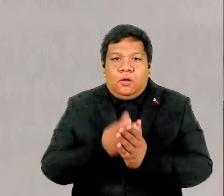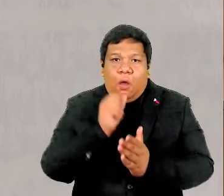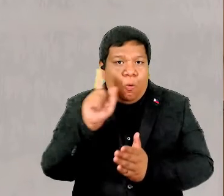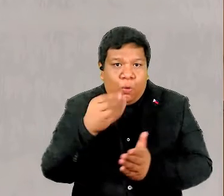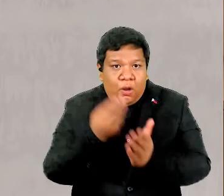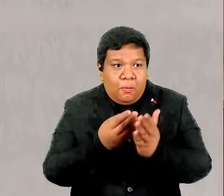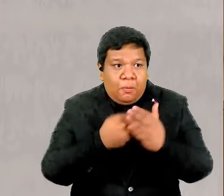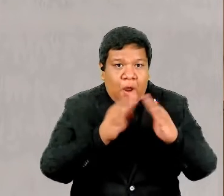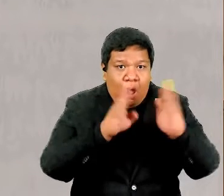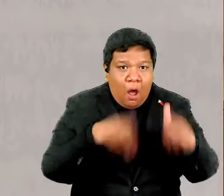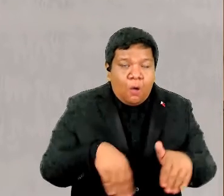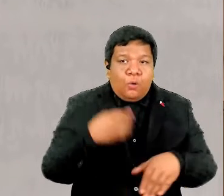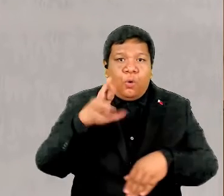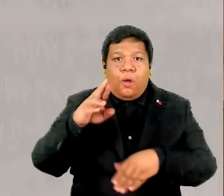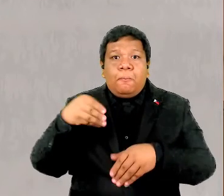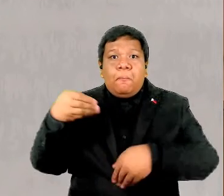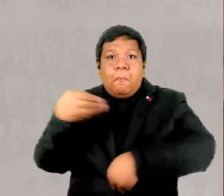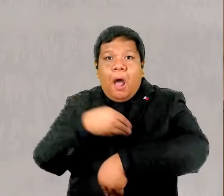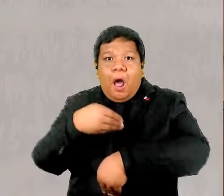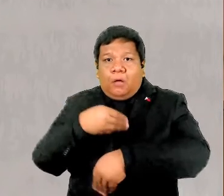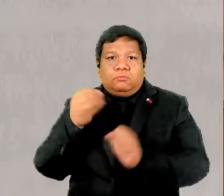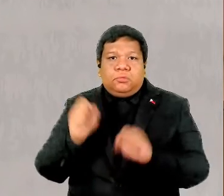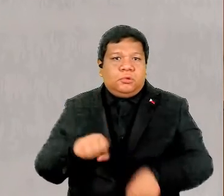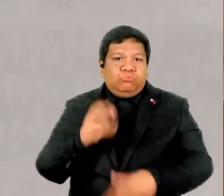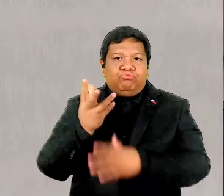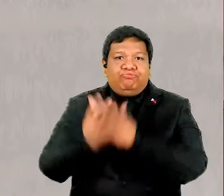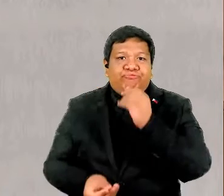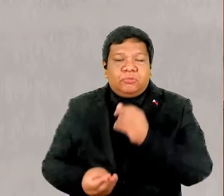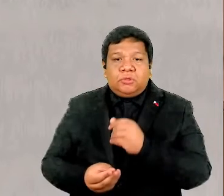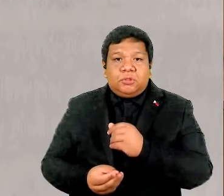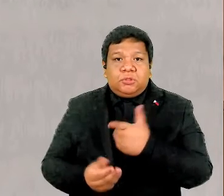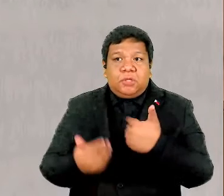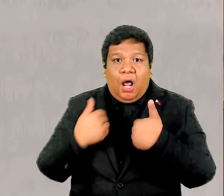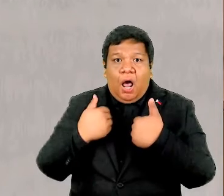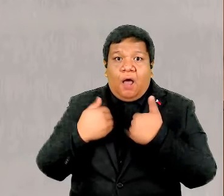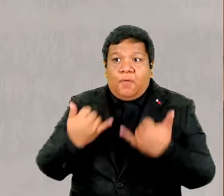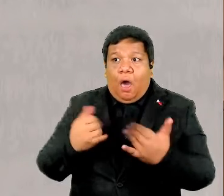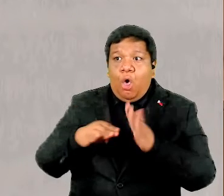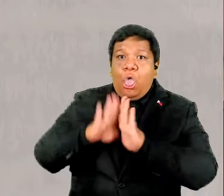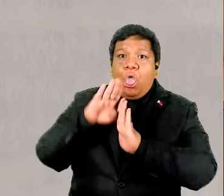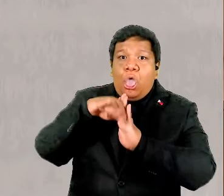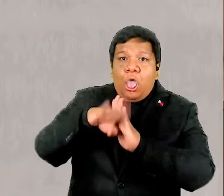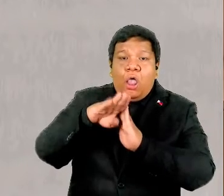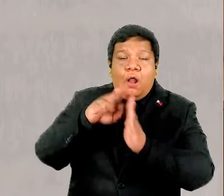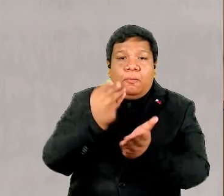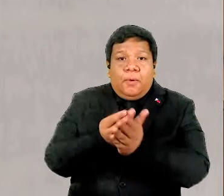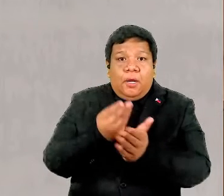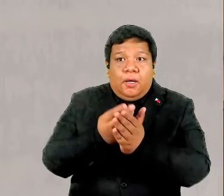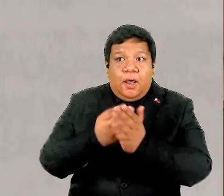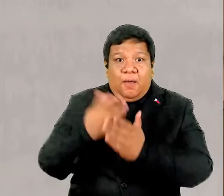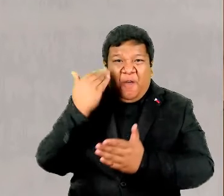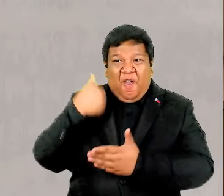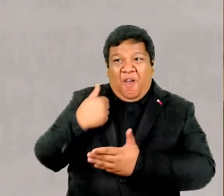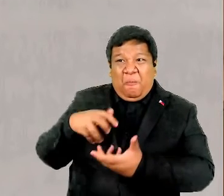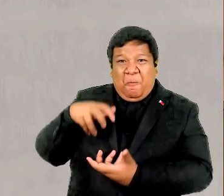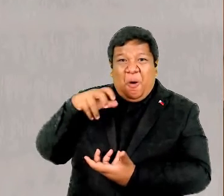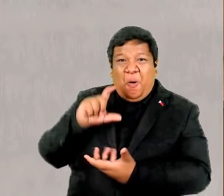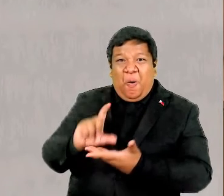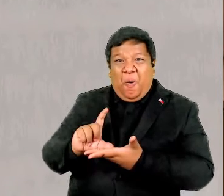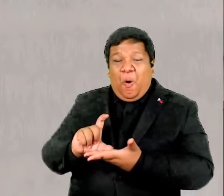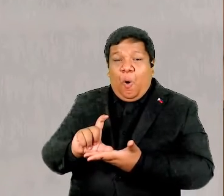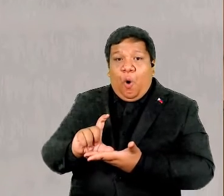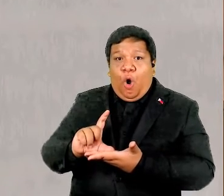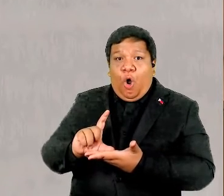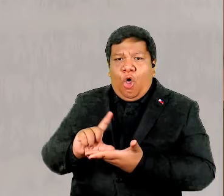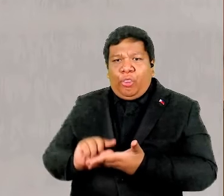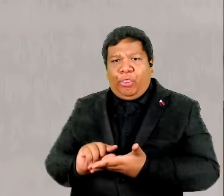Hindi lang pera mo sa bahay, minsan pera sa bangko. Where currencies are fluctuating in values, yung pera mong malaking halaga, in